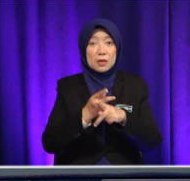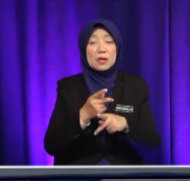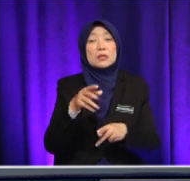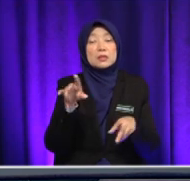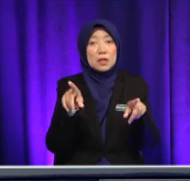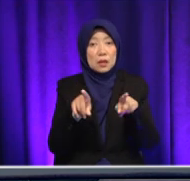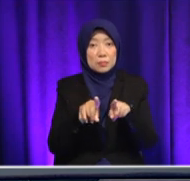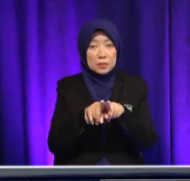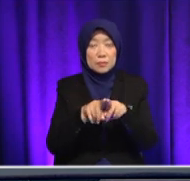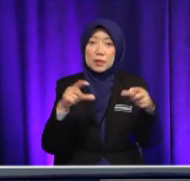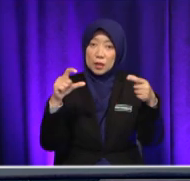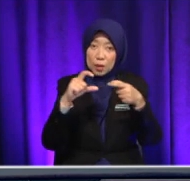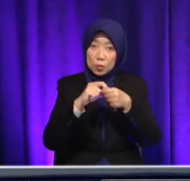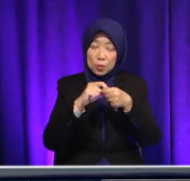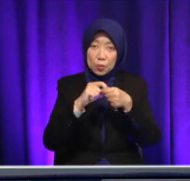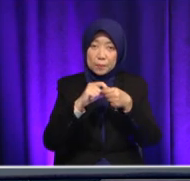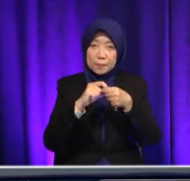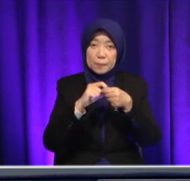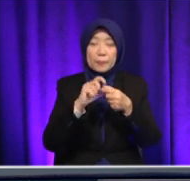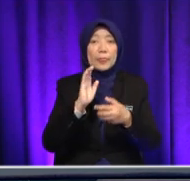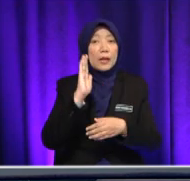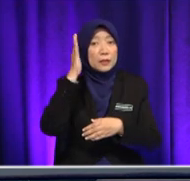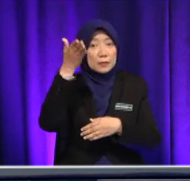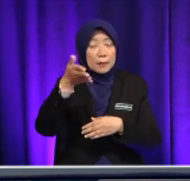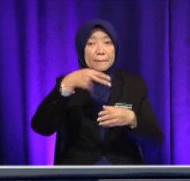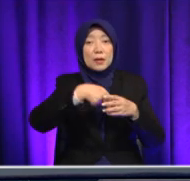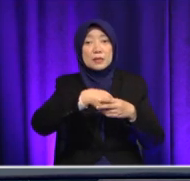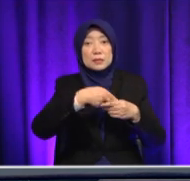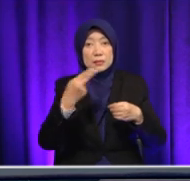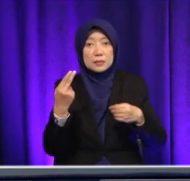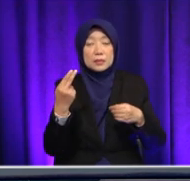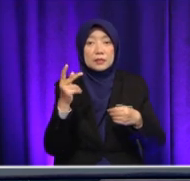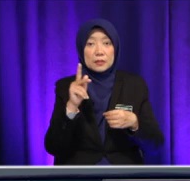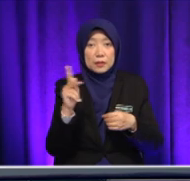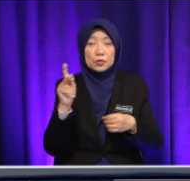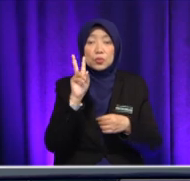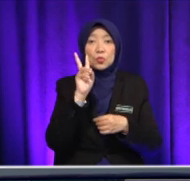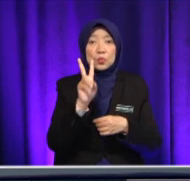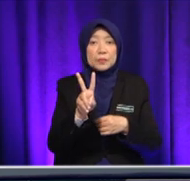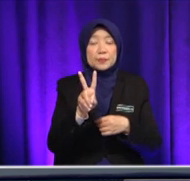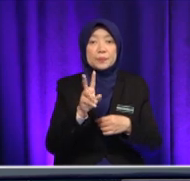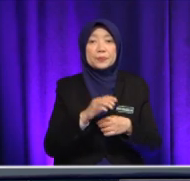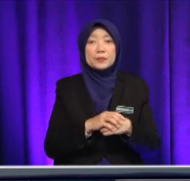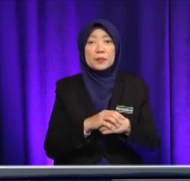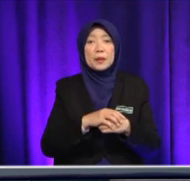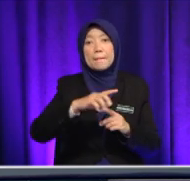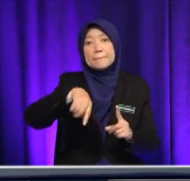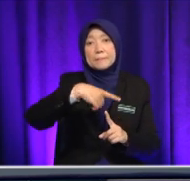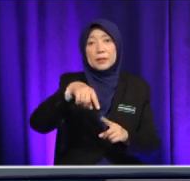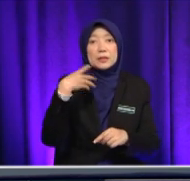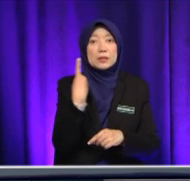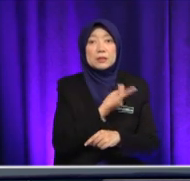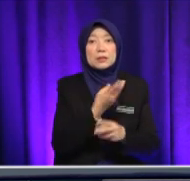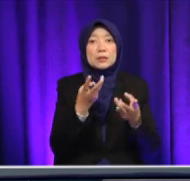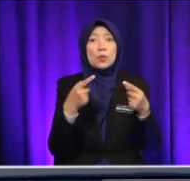dan apabila dia bergabung dia akan menghasilkan tindakan ganda dua. Apabila kita nak